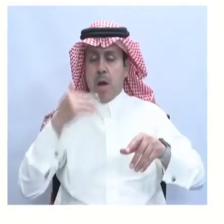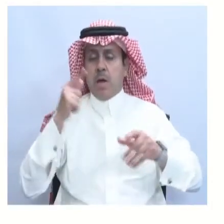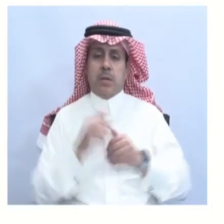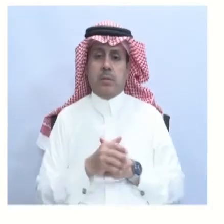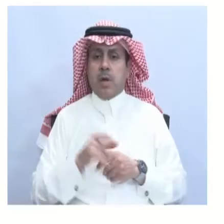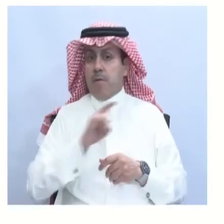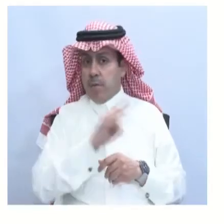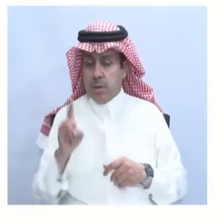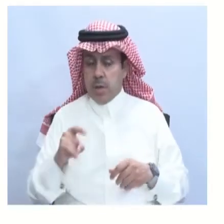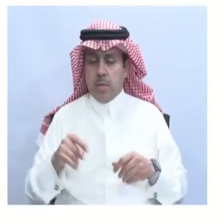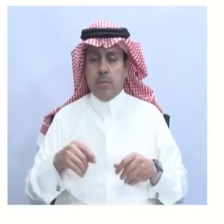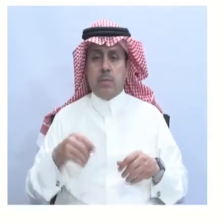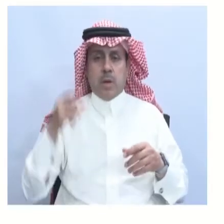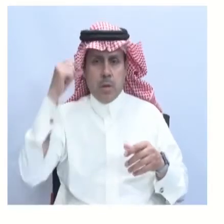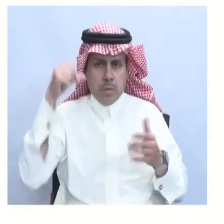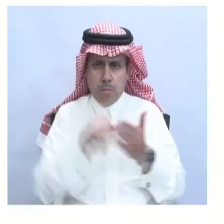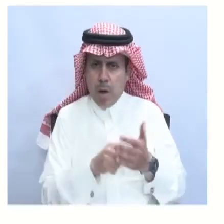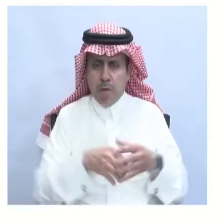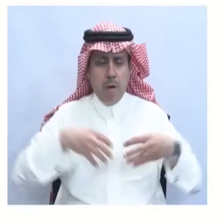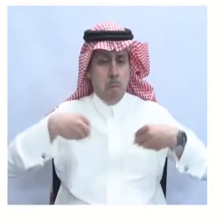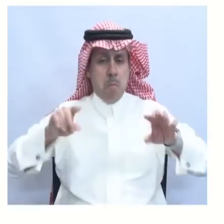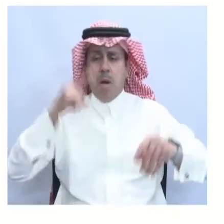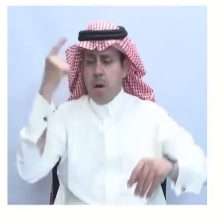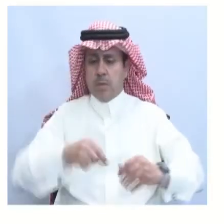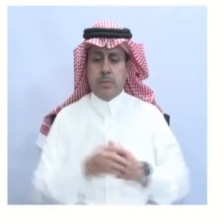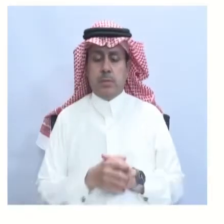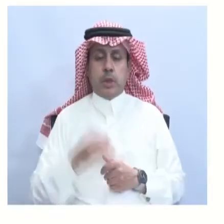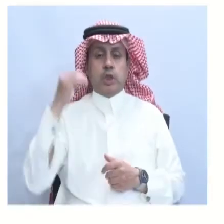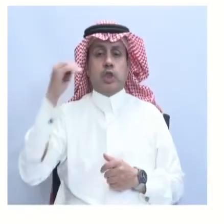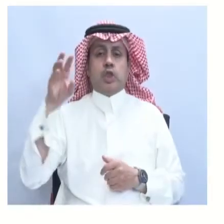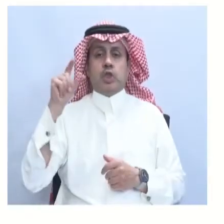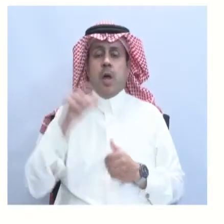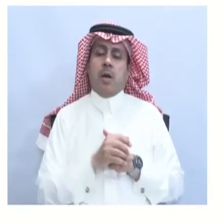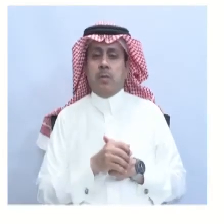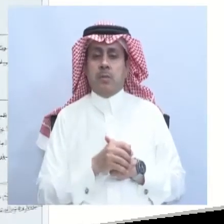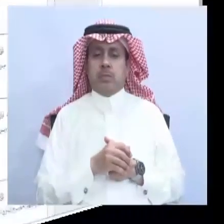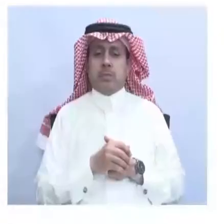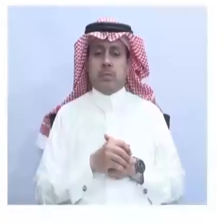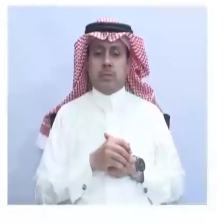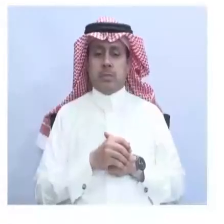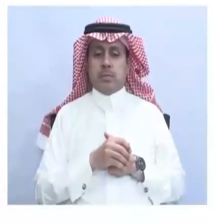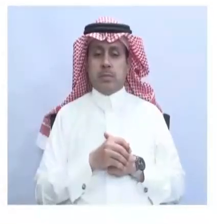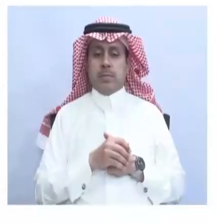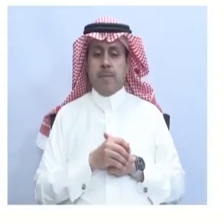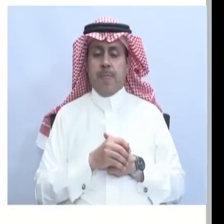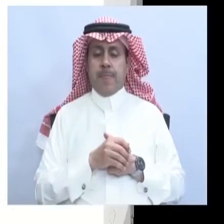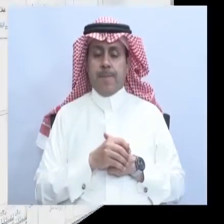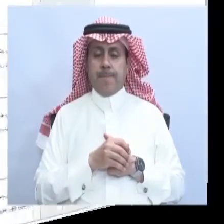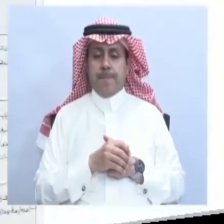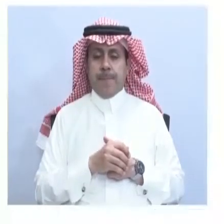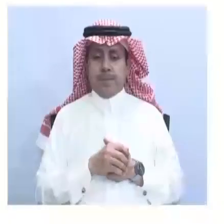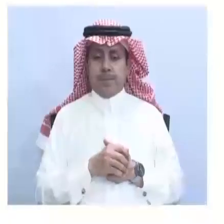يصح بيع مثل مع الجهل بالثمن والامثله على هذا كما مر معنا بحمد الله تعالى